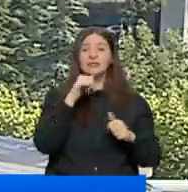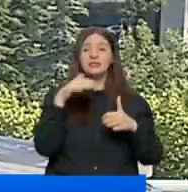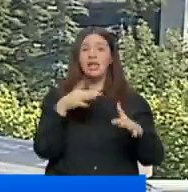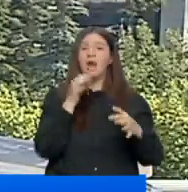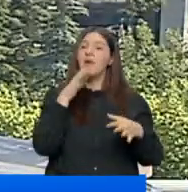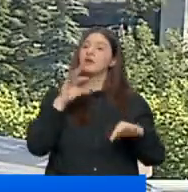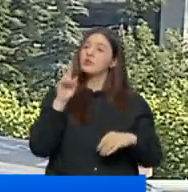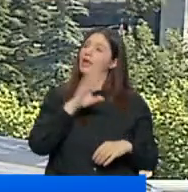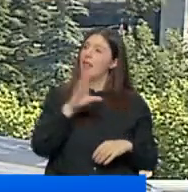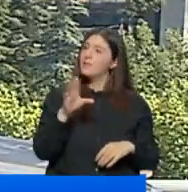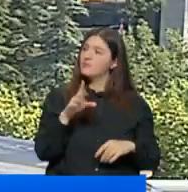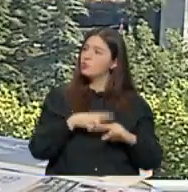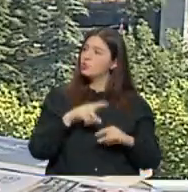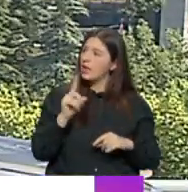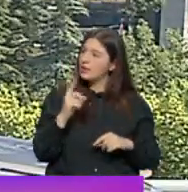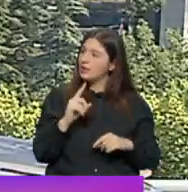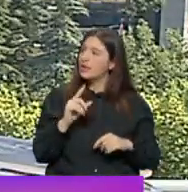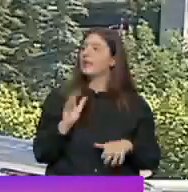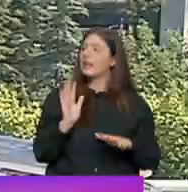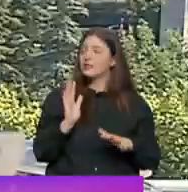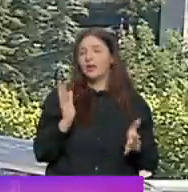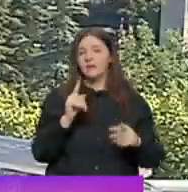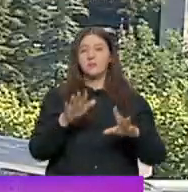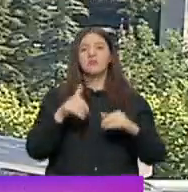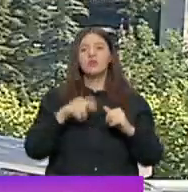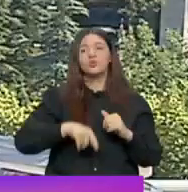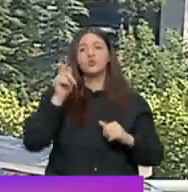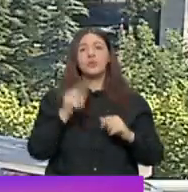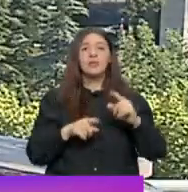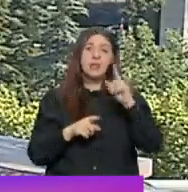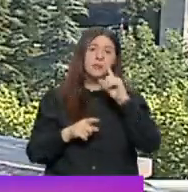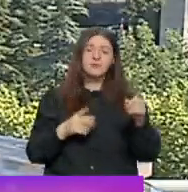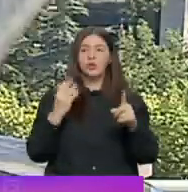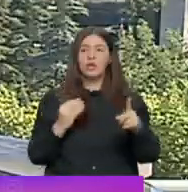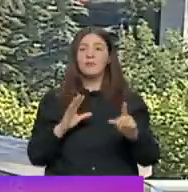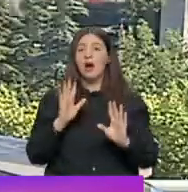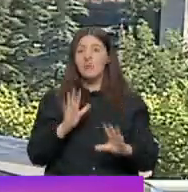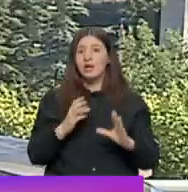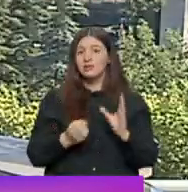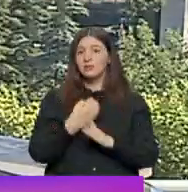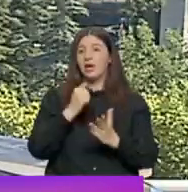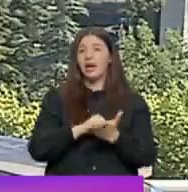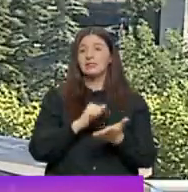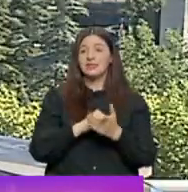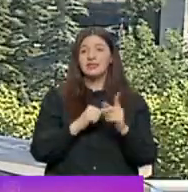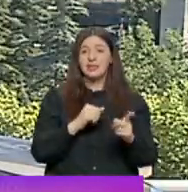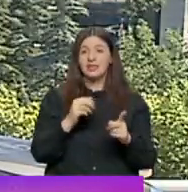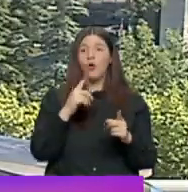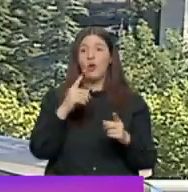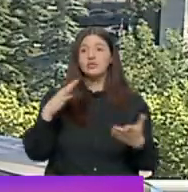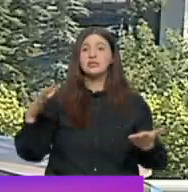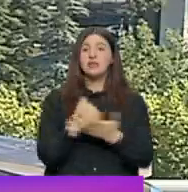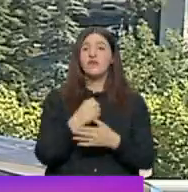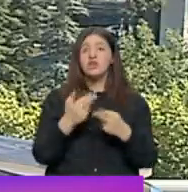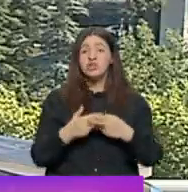haberimiz hazırsa buna gidelim Hüseyin. Eğer değilse bir meclisin gündemine de bakmış olalım. Ama Sabah gazetesini de, o zafer,